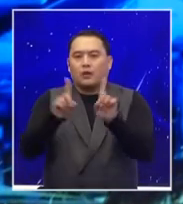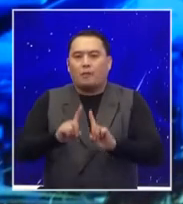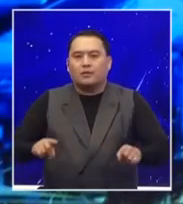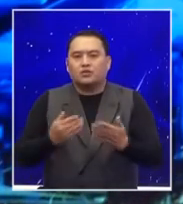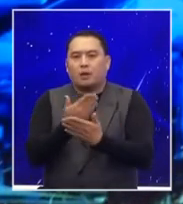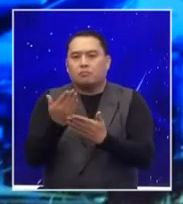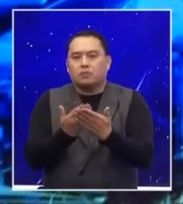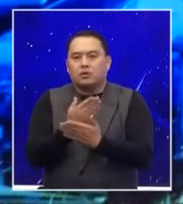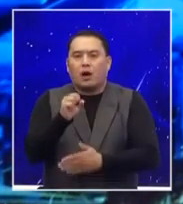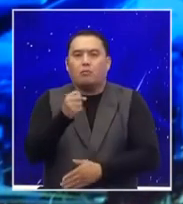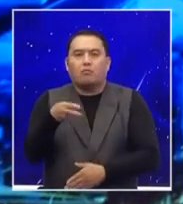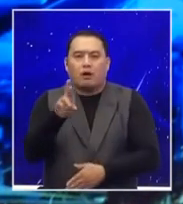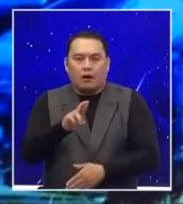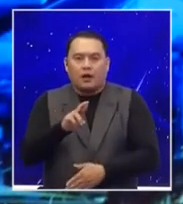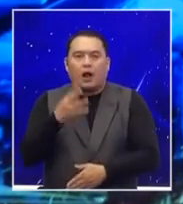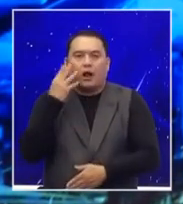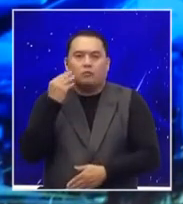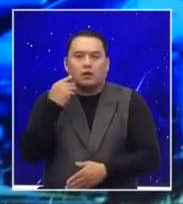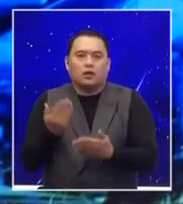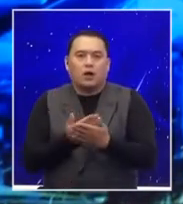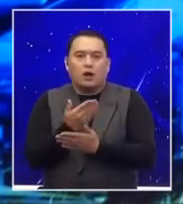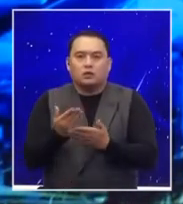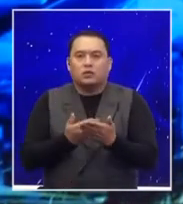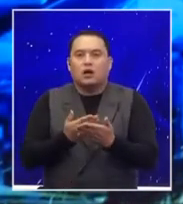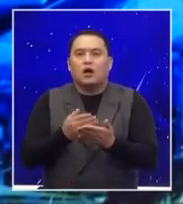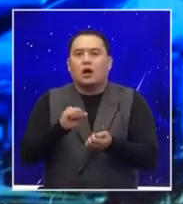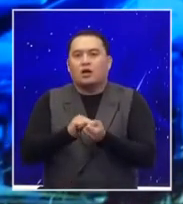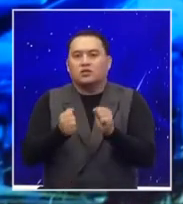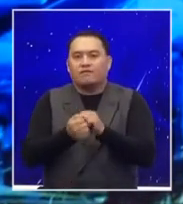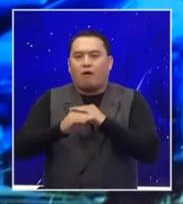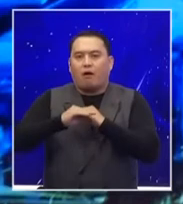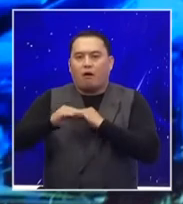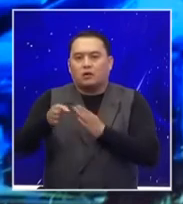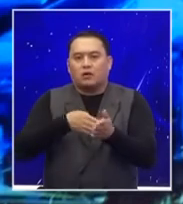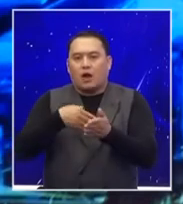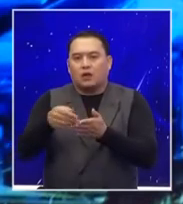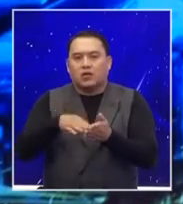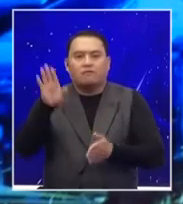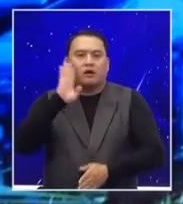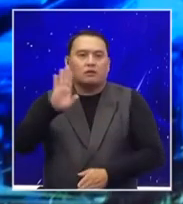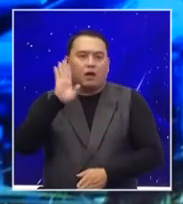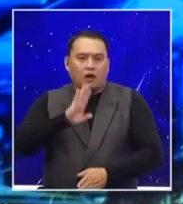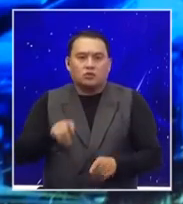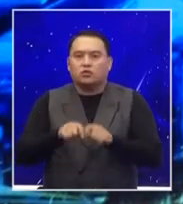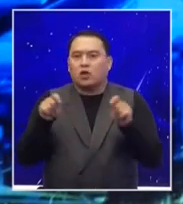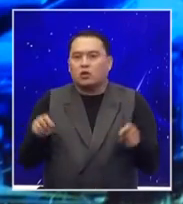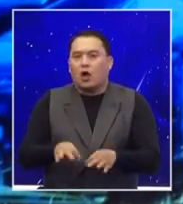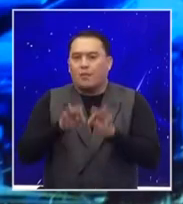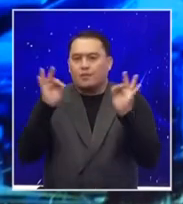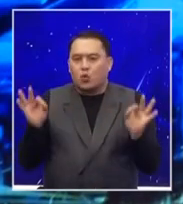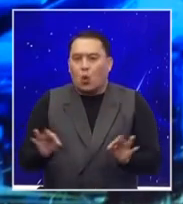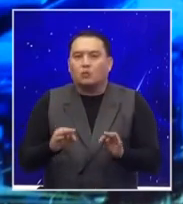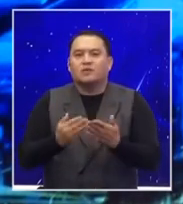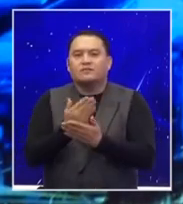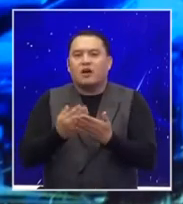Необычный портрет Абая появился в Алматы. Вместо холста – асфальт, а вместо красок – мел и вода. На создание объемной